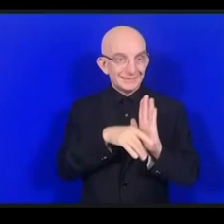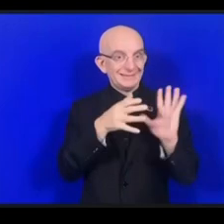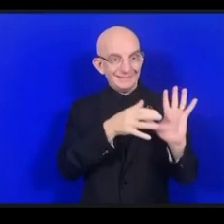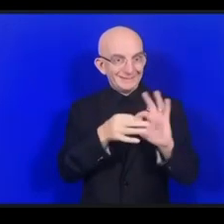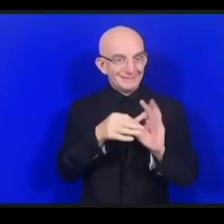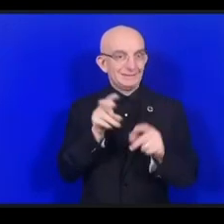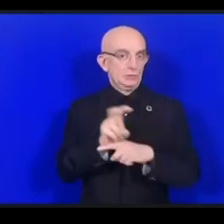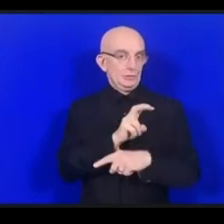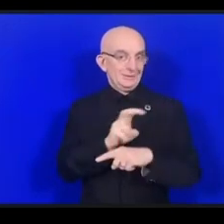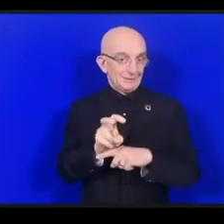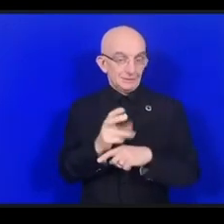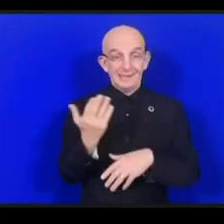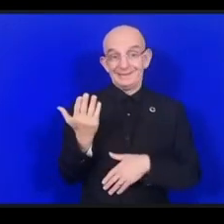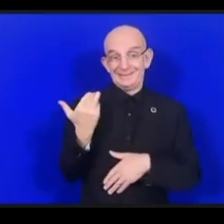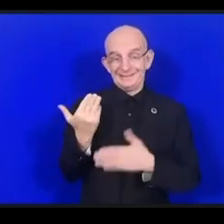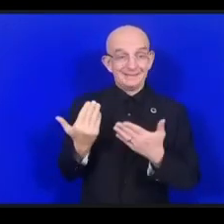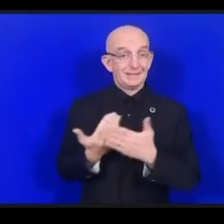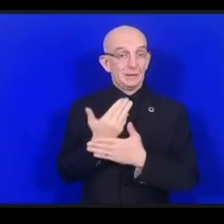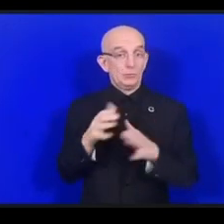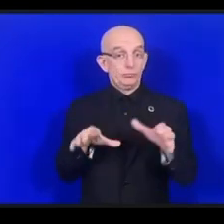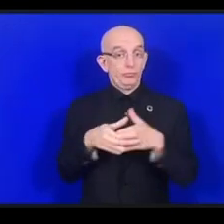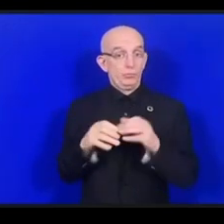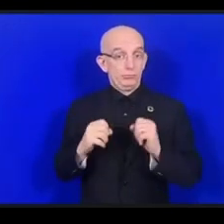组，关注